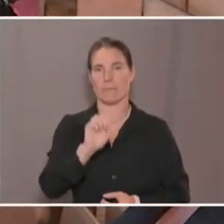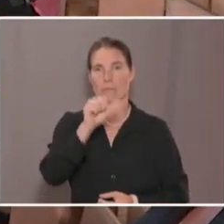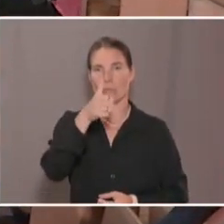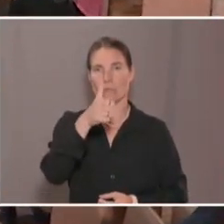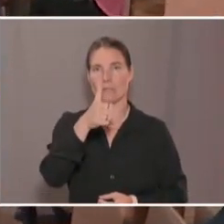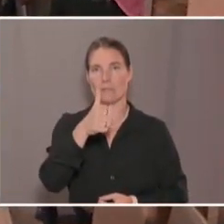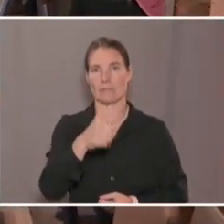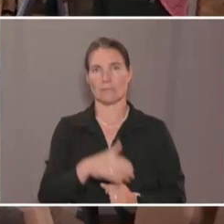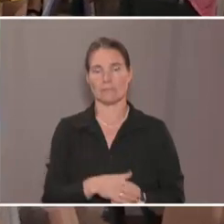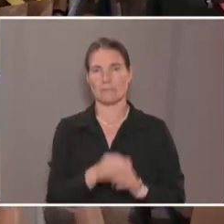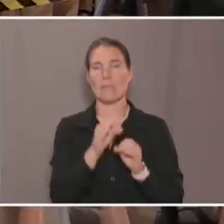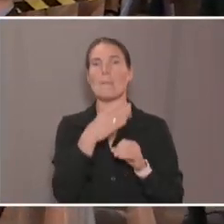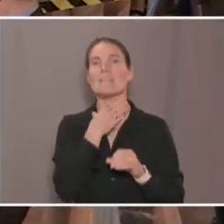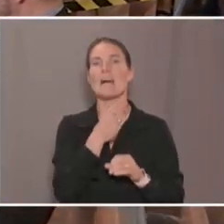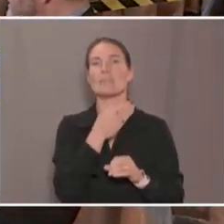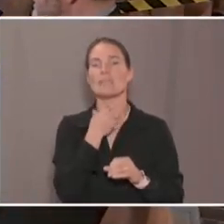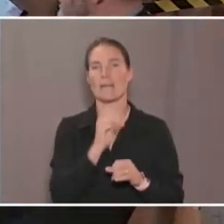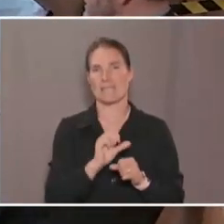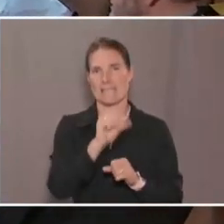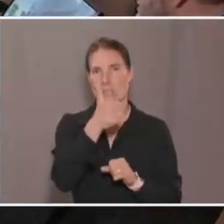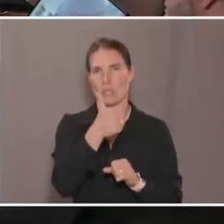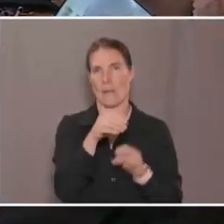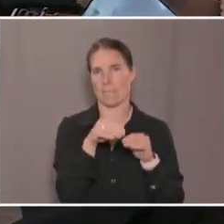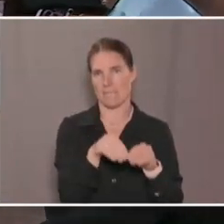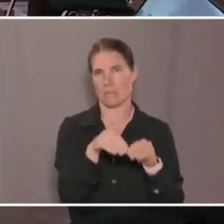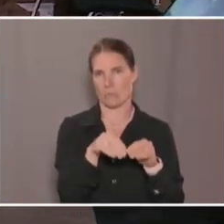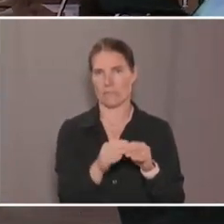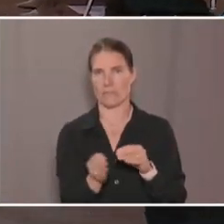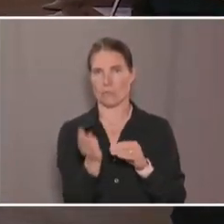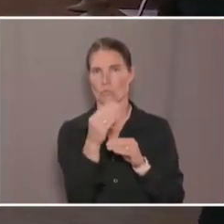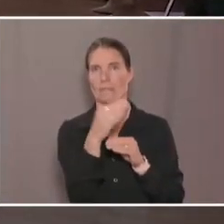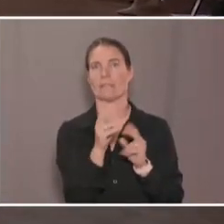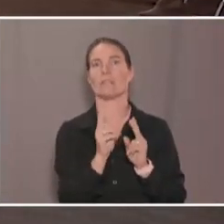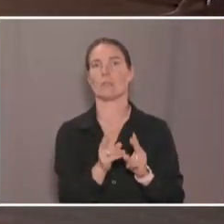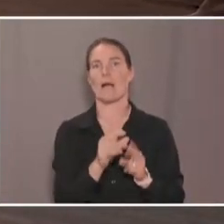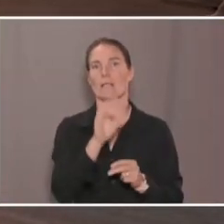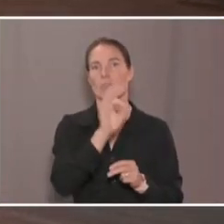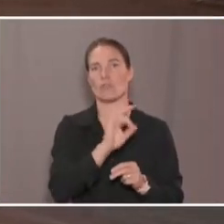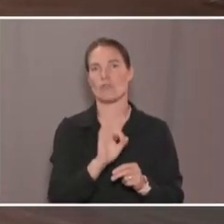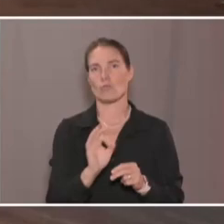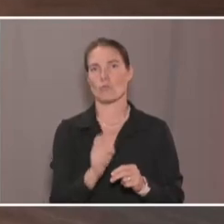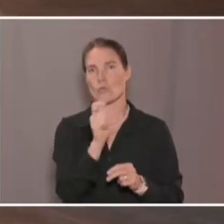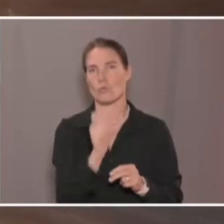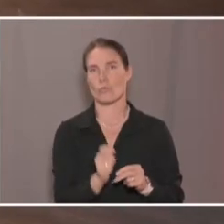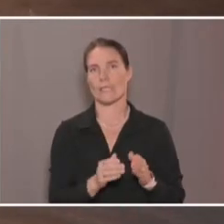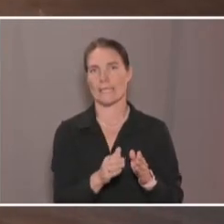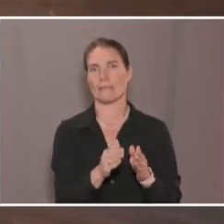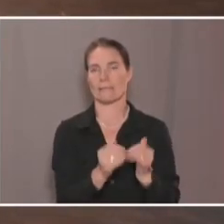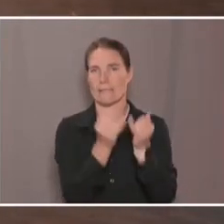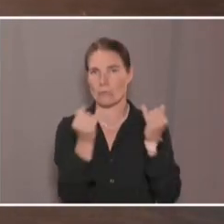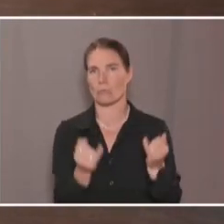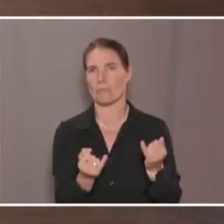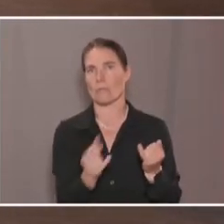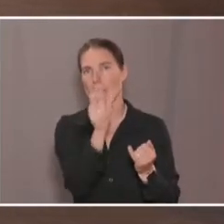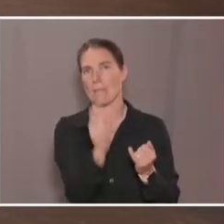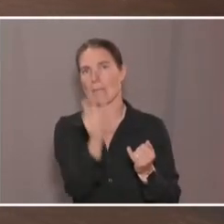hohen Lehrkräftebedarfs in der Sonderpädagogik zusätzlich die regulären Studiengänge ausgebaut und das Institut personell verstärkt.